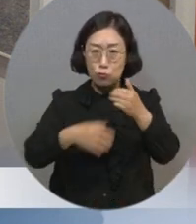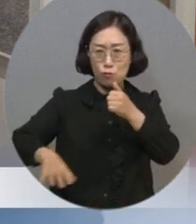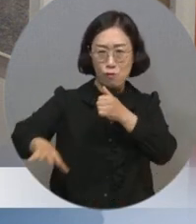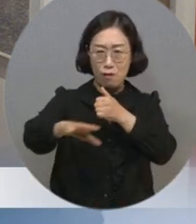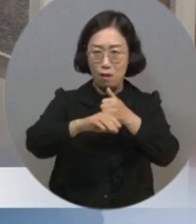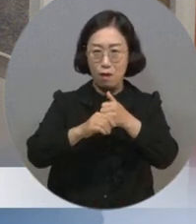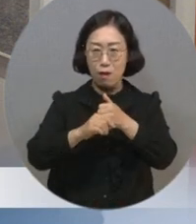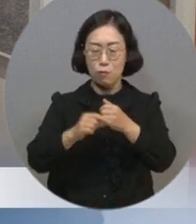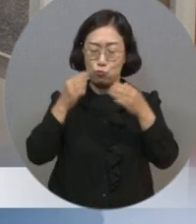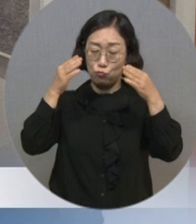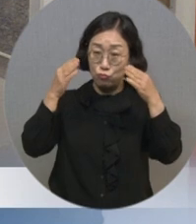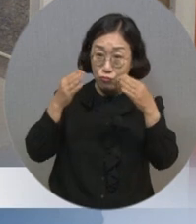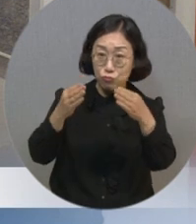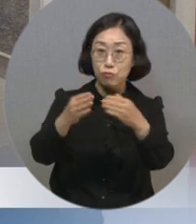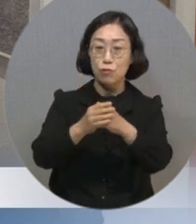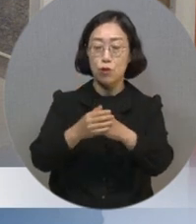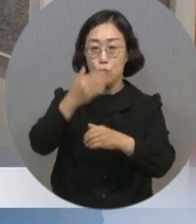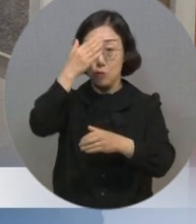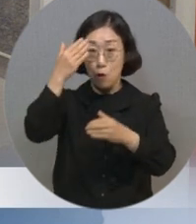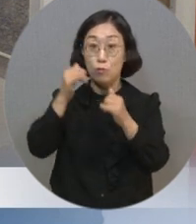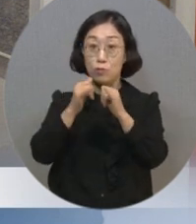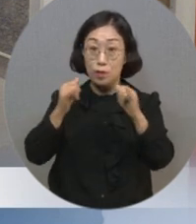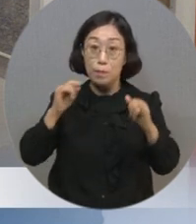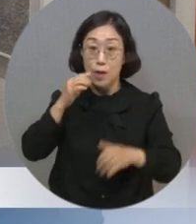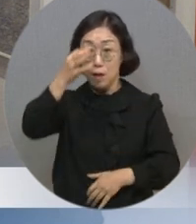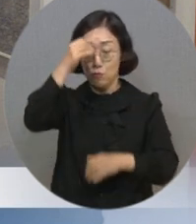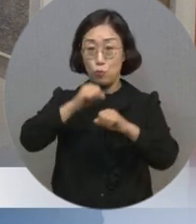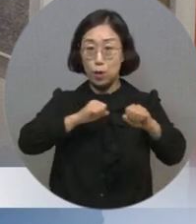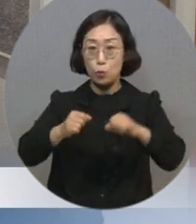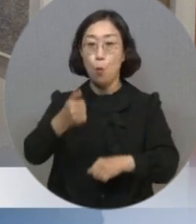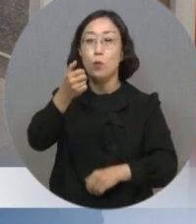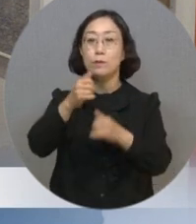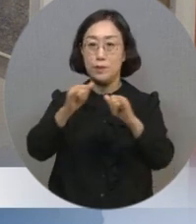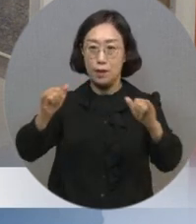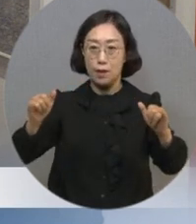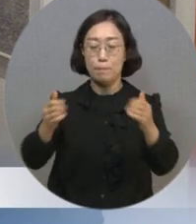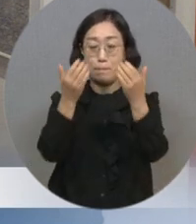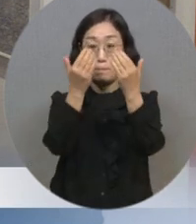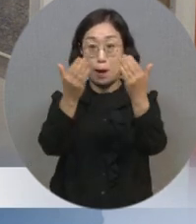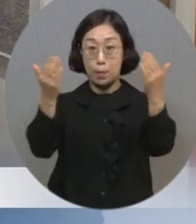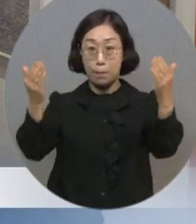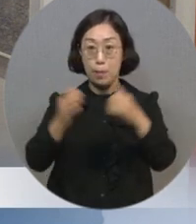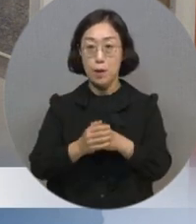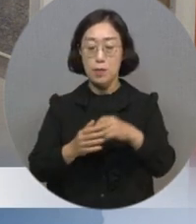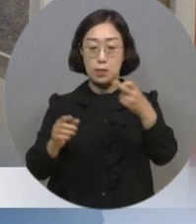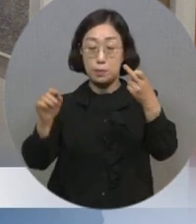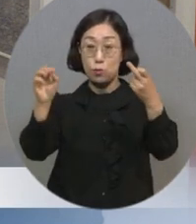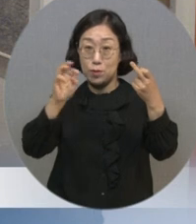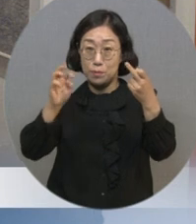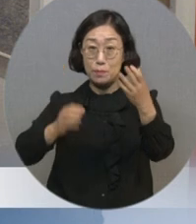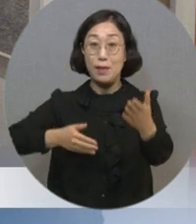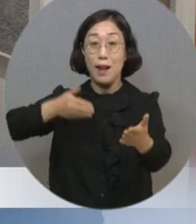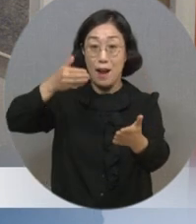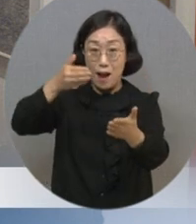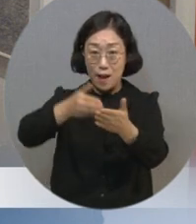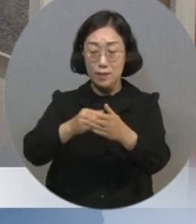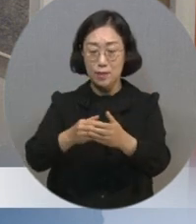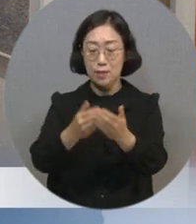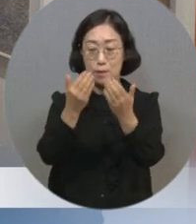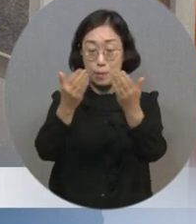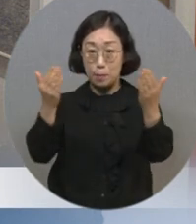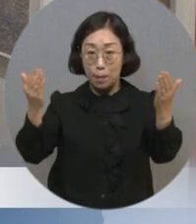이끌어갈 주목받고 있는 청년 예술가 50여 명의 작품들인데요. 오는 12월 30일까지